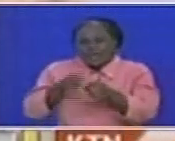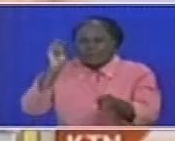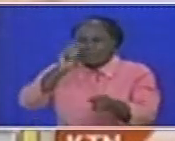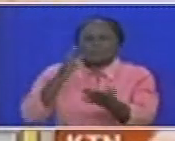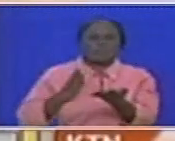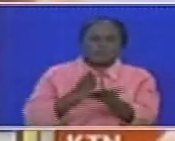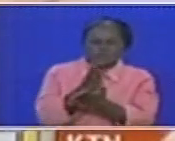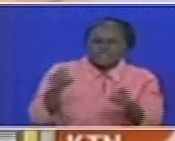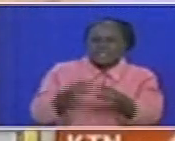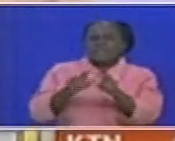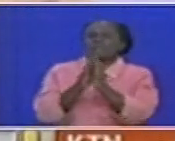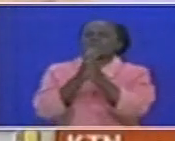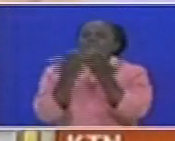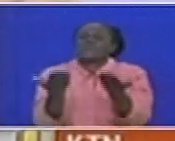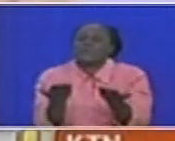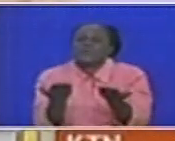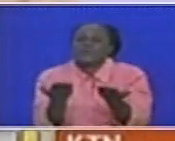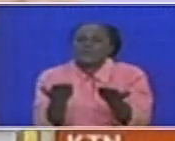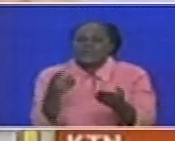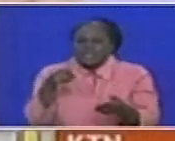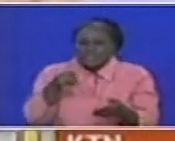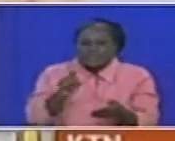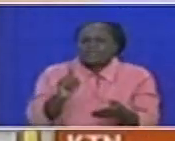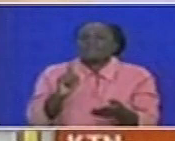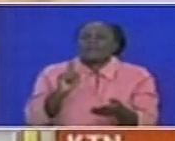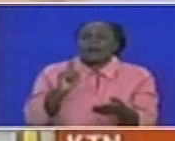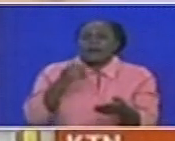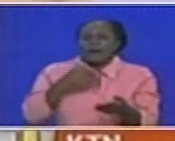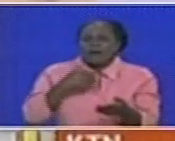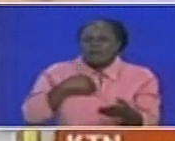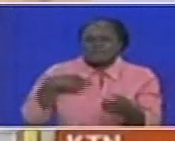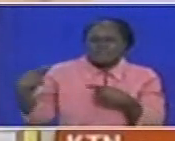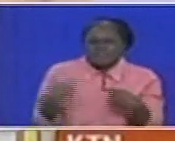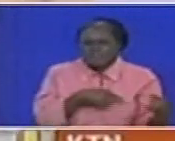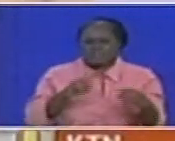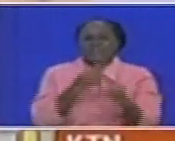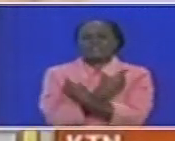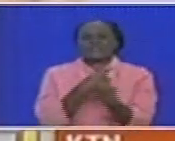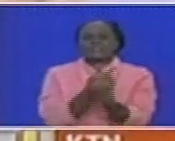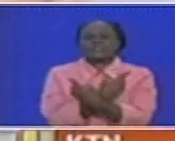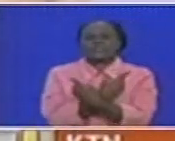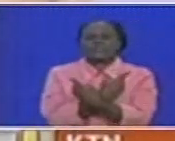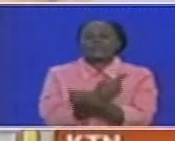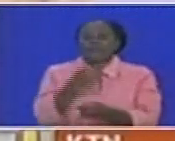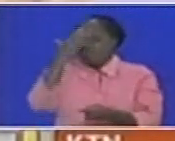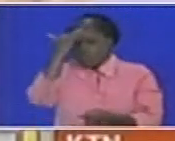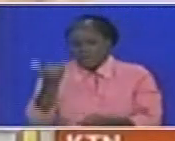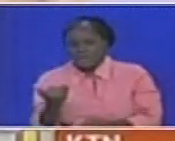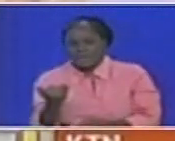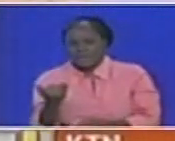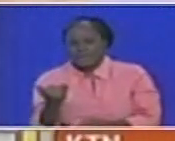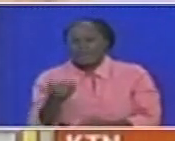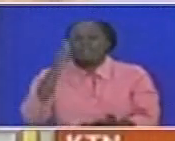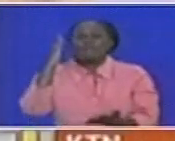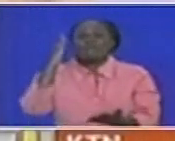book. Why is it then that they have to have these violent differences? This because of the fact